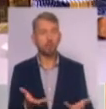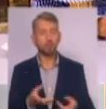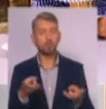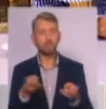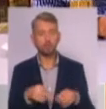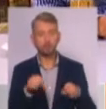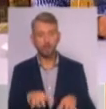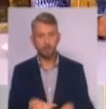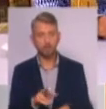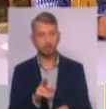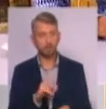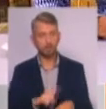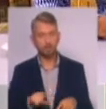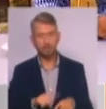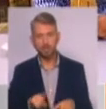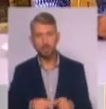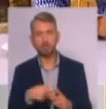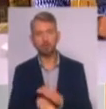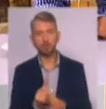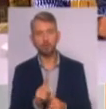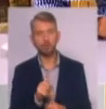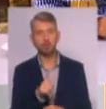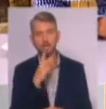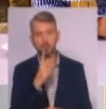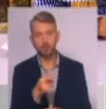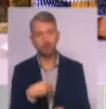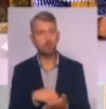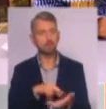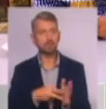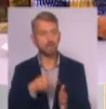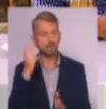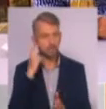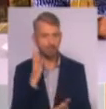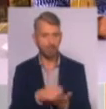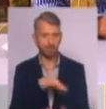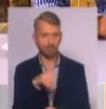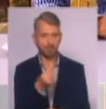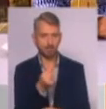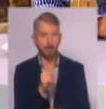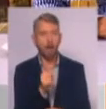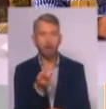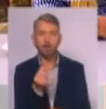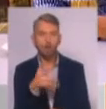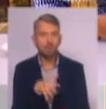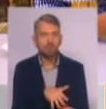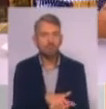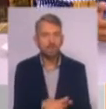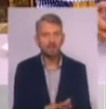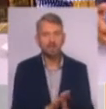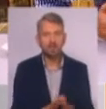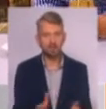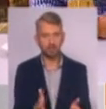потрібно вирішувати якнайшвидше, тому що, як ви бачите, бюджет Києва в профіциті, але рівень освоєння має